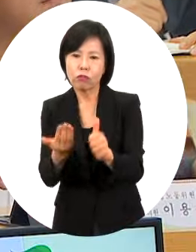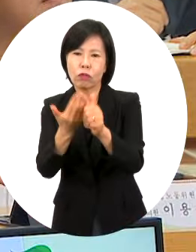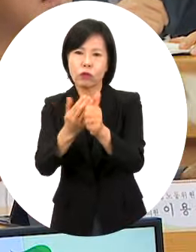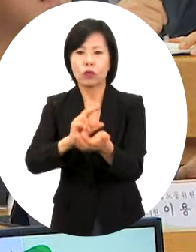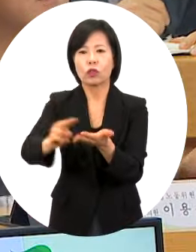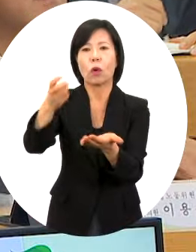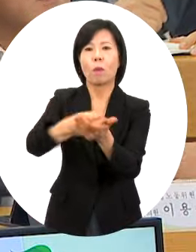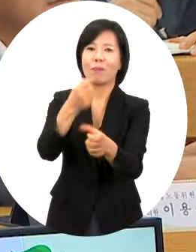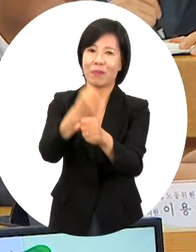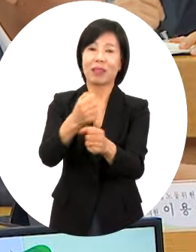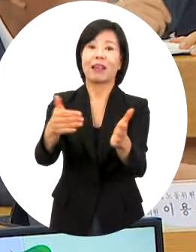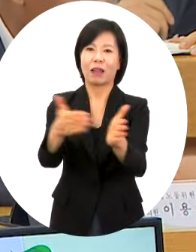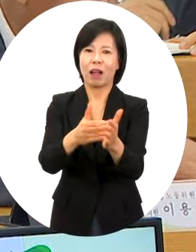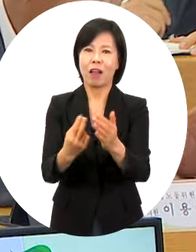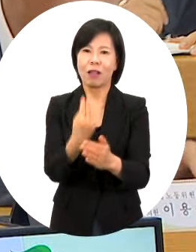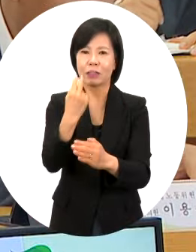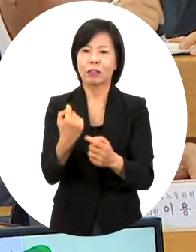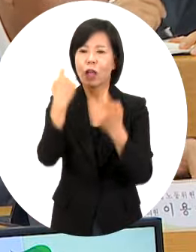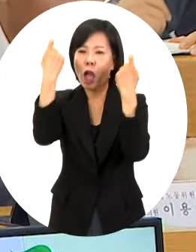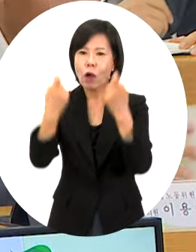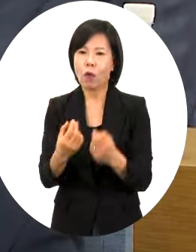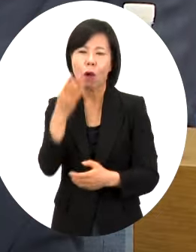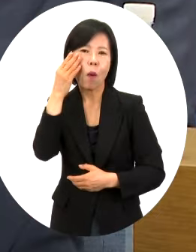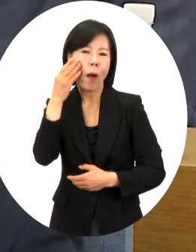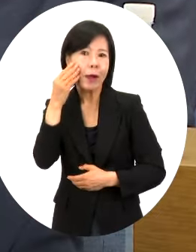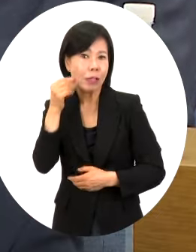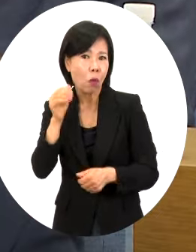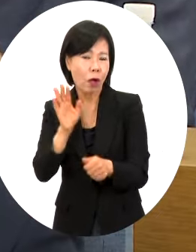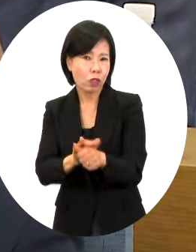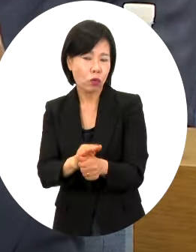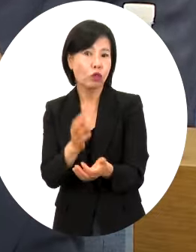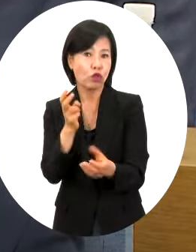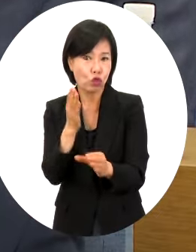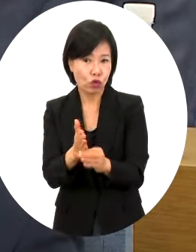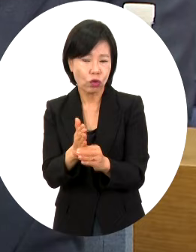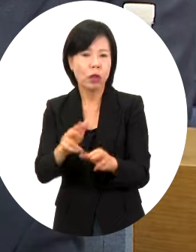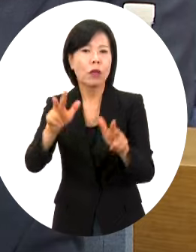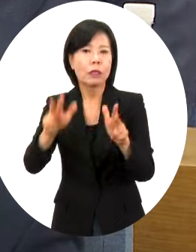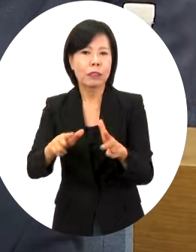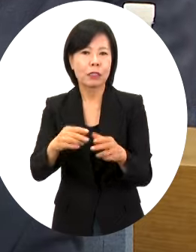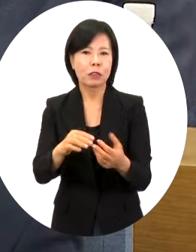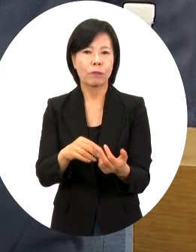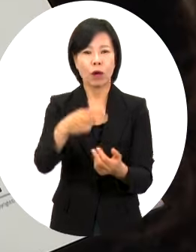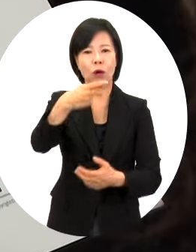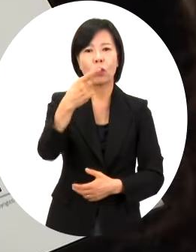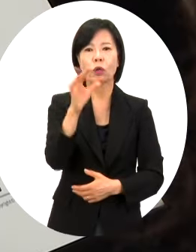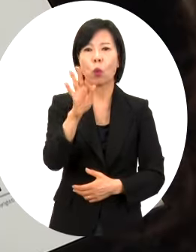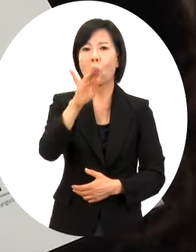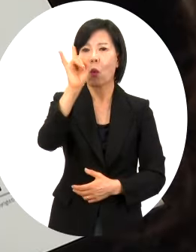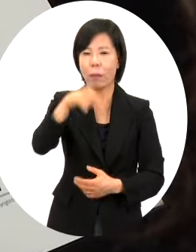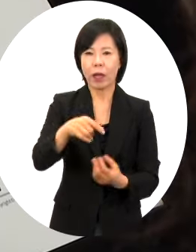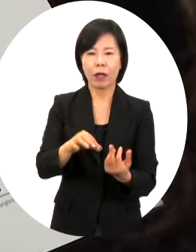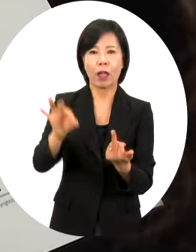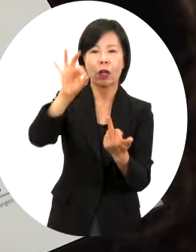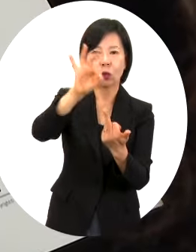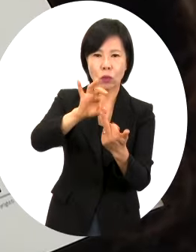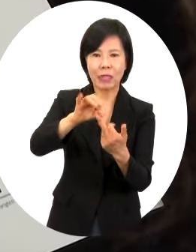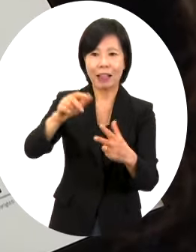및 지원에 관한 조례를 제정해 생태관광 활성화도 지원하고 있는데요. 현재 동백동산